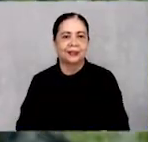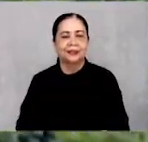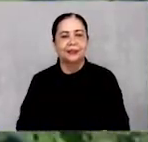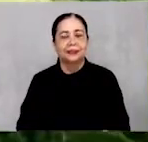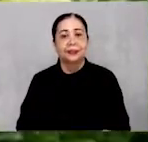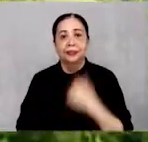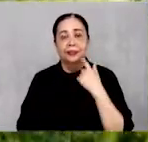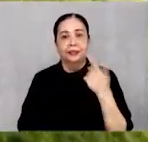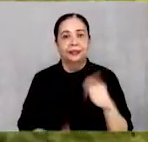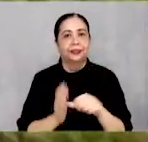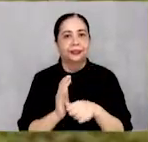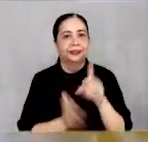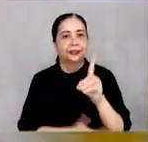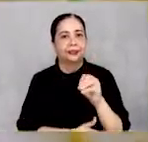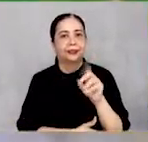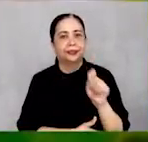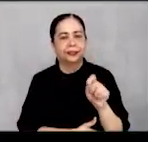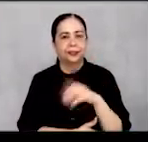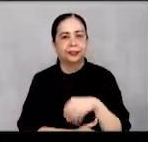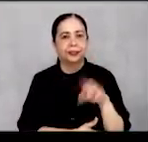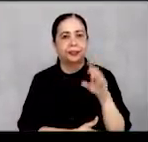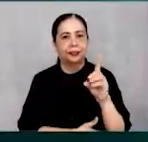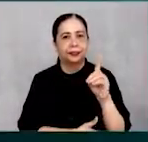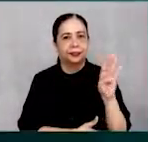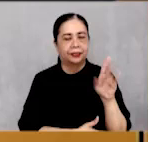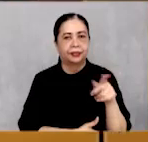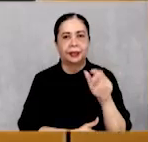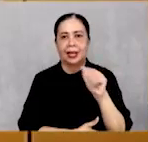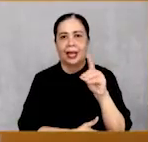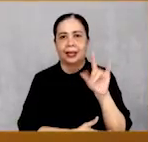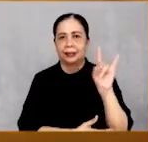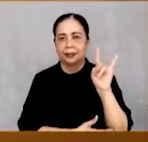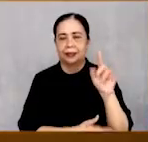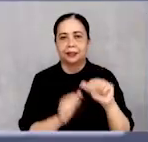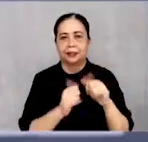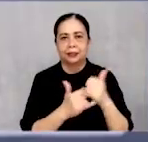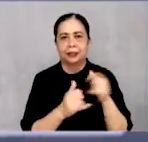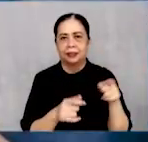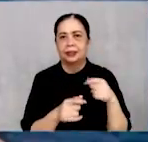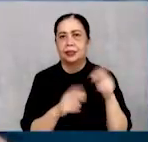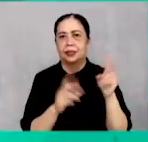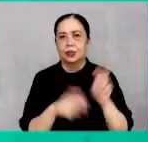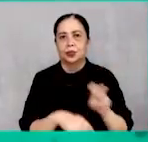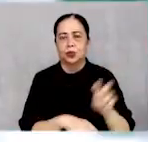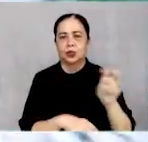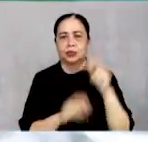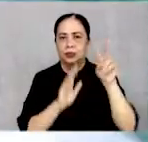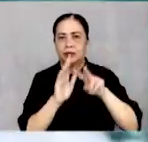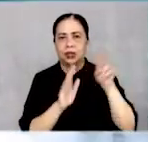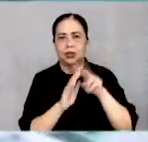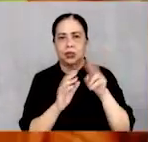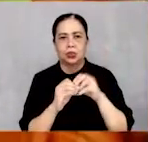Nauna ng iginiit ng DOT at ng DDB Philippines na siyang ad agency na nasa likod ng kontrobersyal na tourism video na walang pera